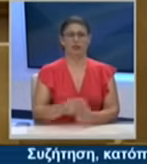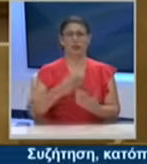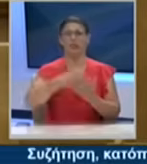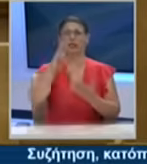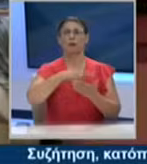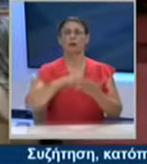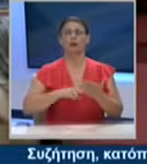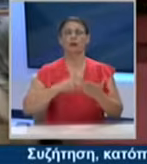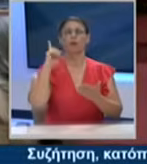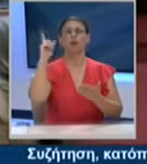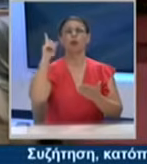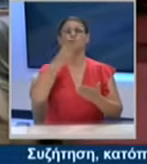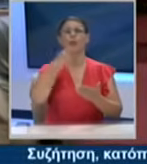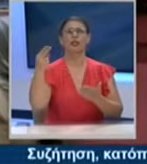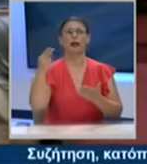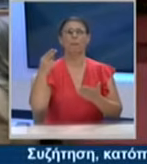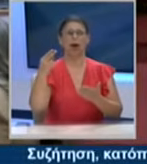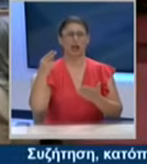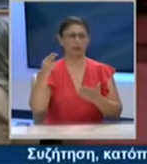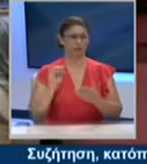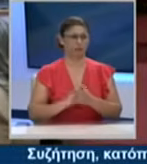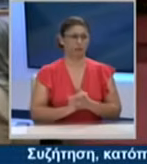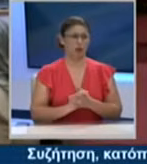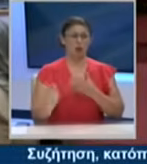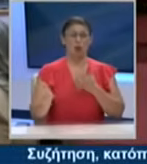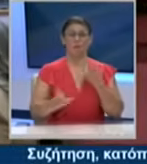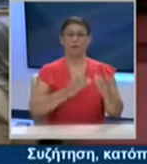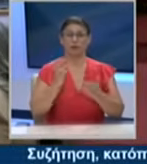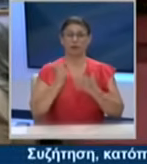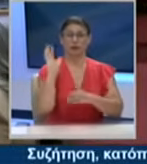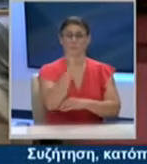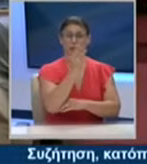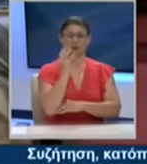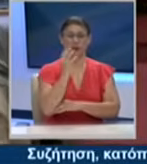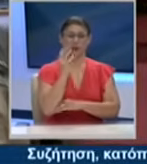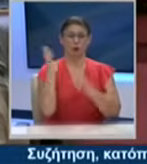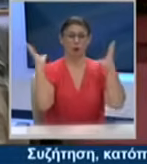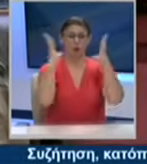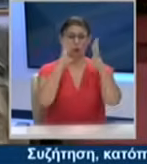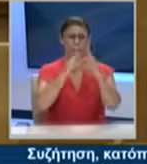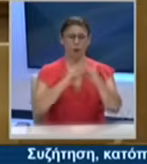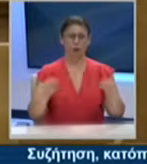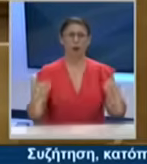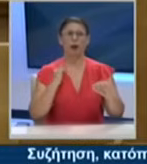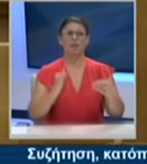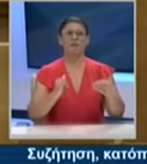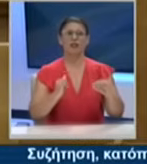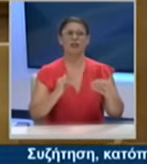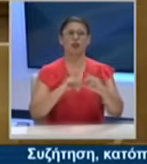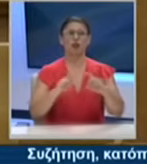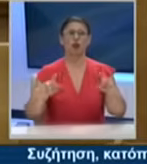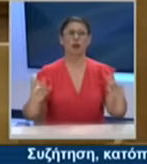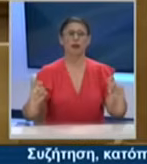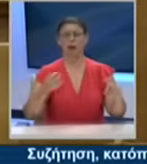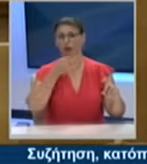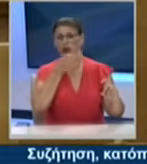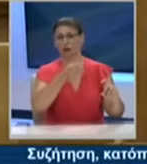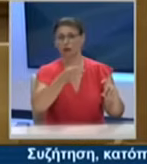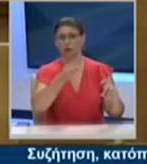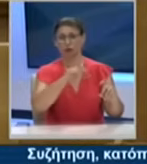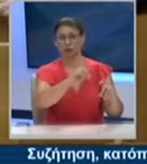θέματος. Οι φωτιές στην Πάρνηθα έσβησαν με επιβραδυτικό υλικό. Δεν το λέω εγώ. Να πείτε λοιπόν